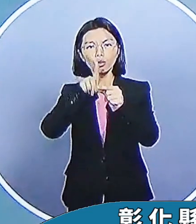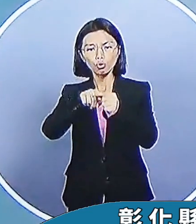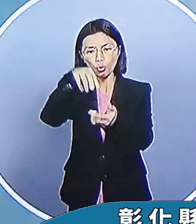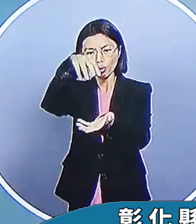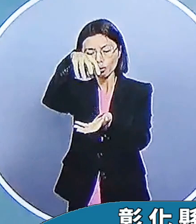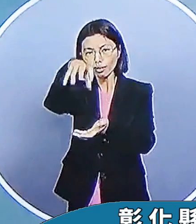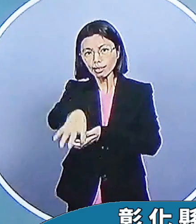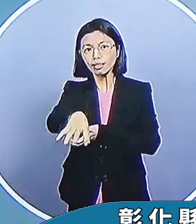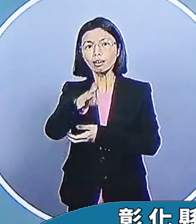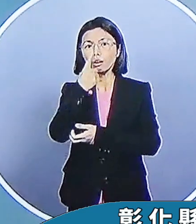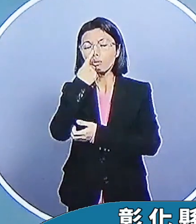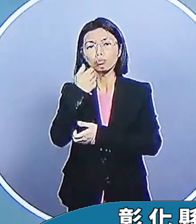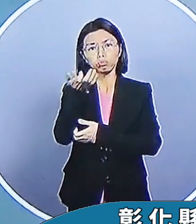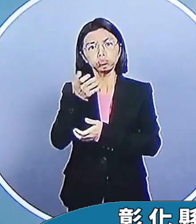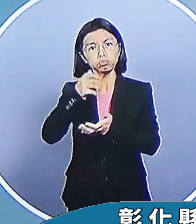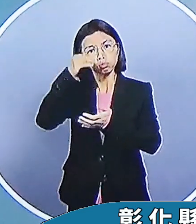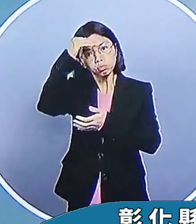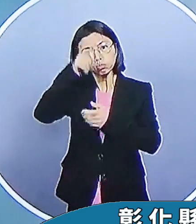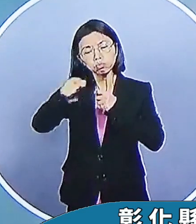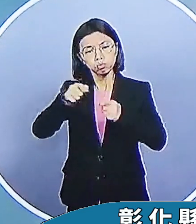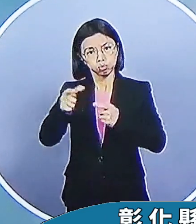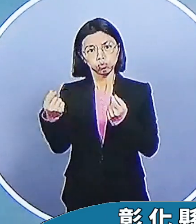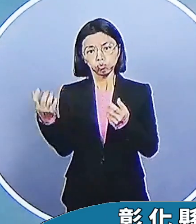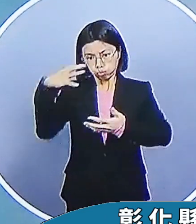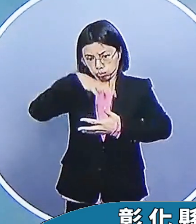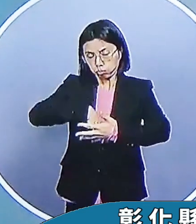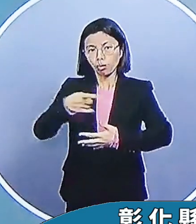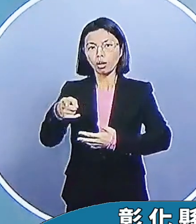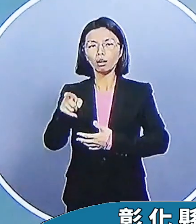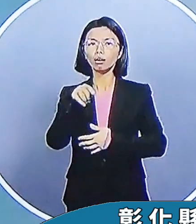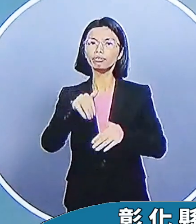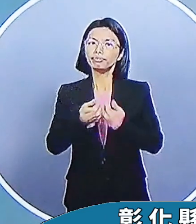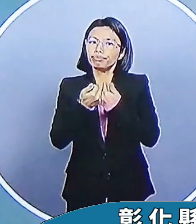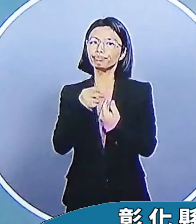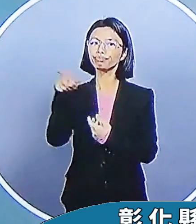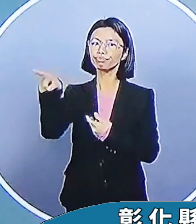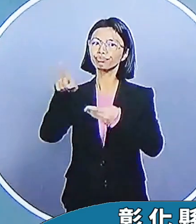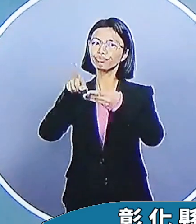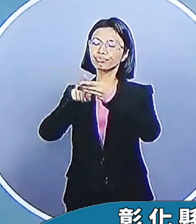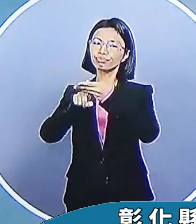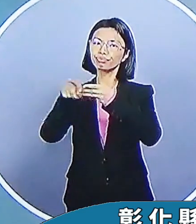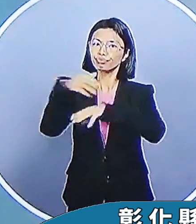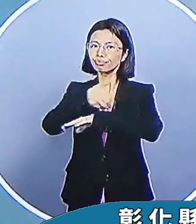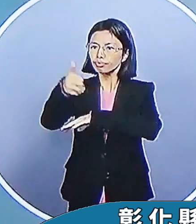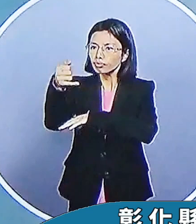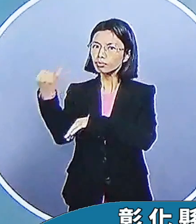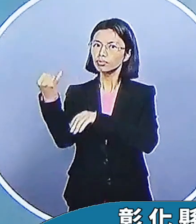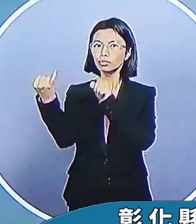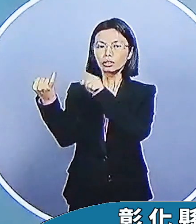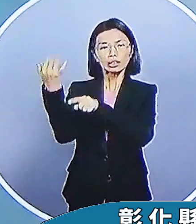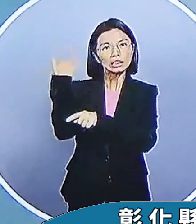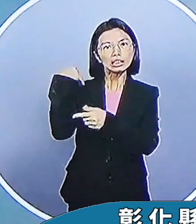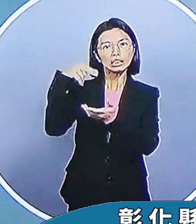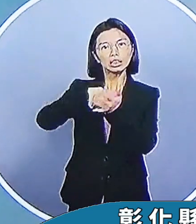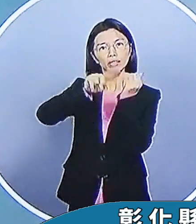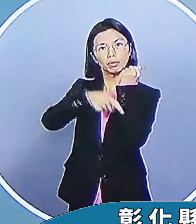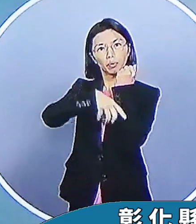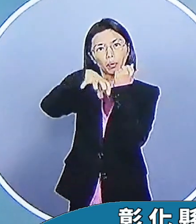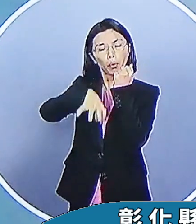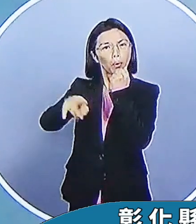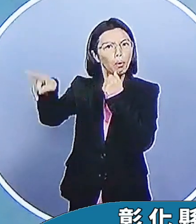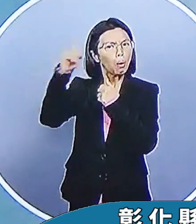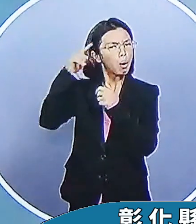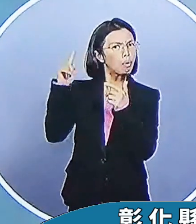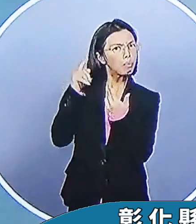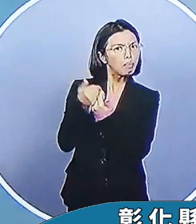是前瞻基础建设的重大建设。啊，不过王惠美馆长，你就是一立法院在动中华的这个发